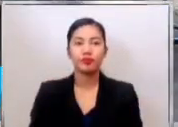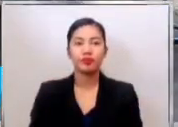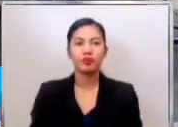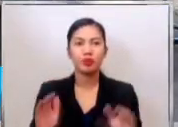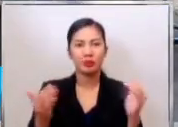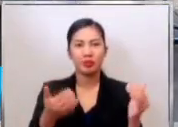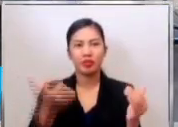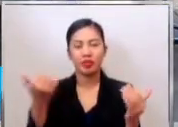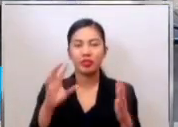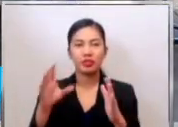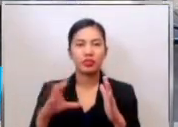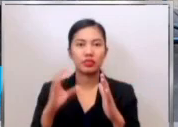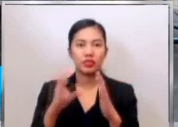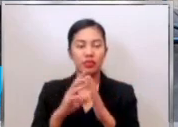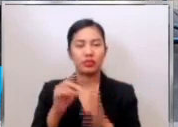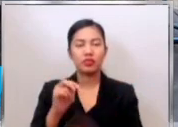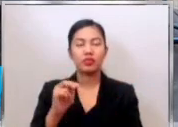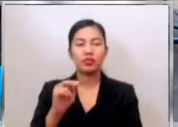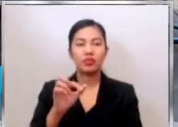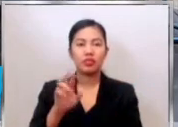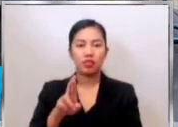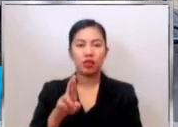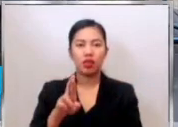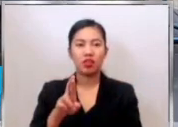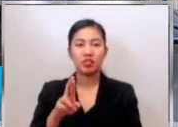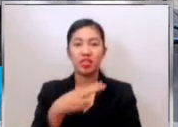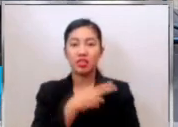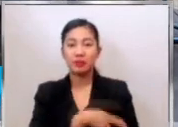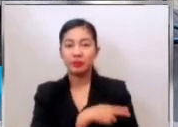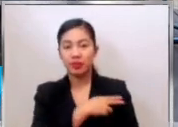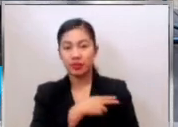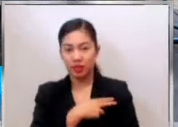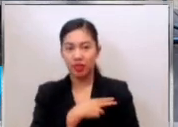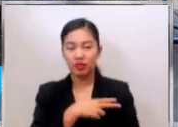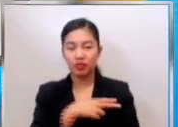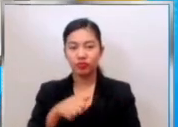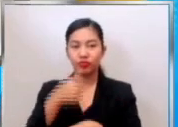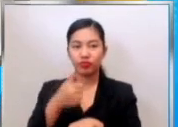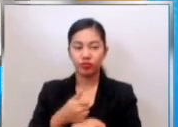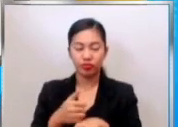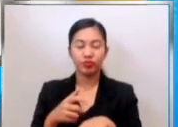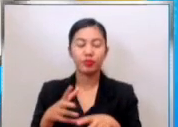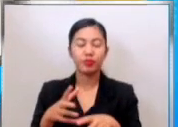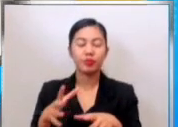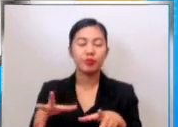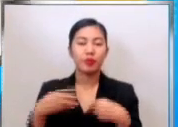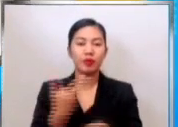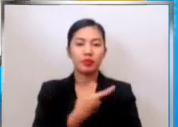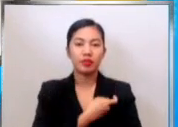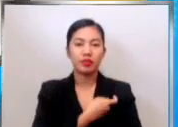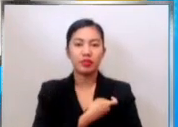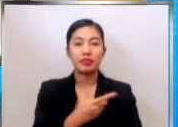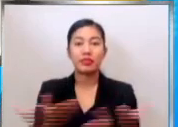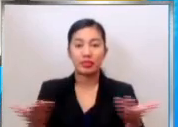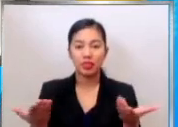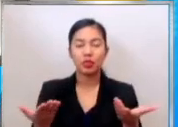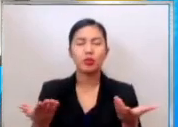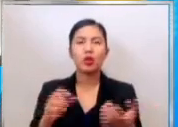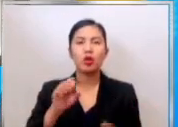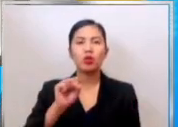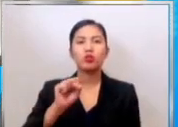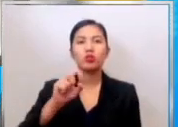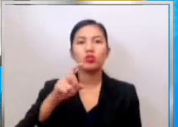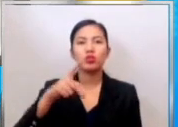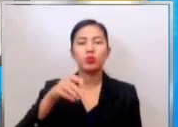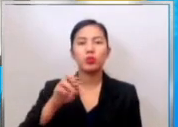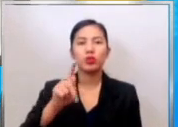Manila kung saan sa mga ospital ginagawa ang vaccination sa mga bata, dito sa Marikina, sa sports complex ito ginagawa. Bukod